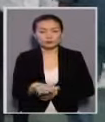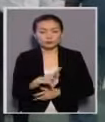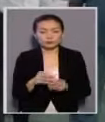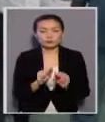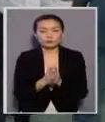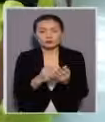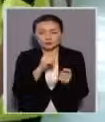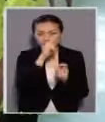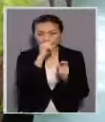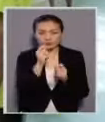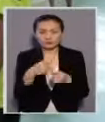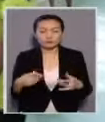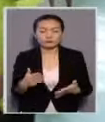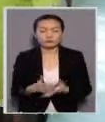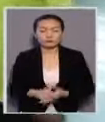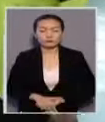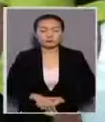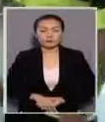Жеңімпаздарға дипломдар мен кубоктар табысталды.